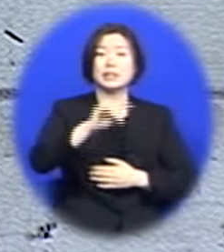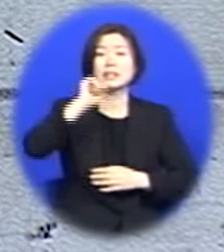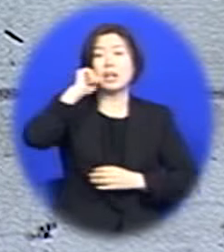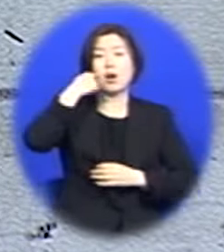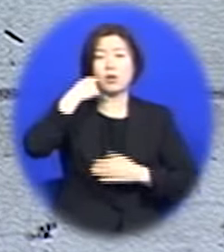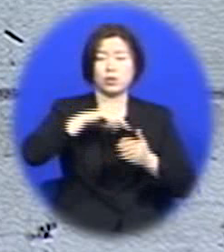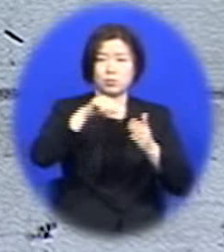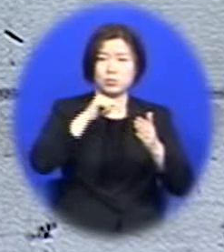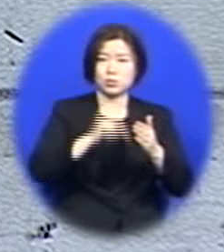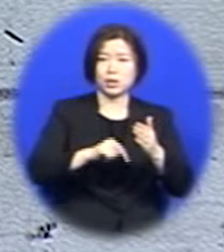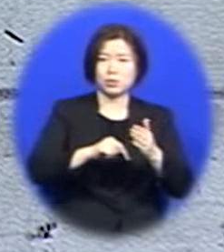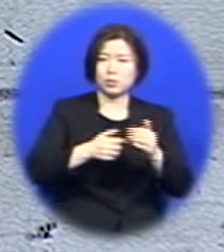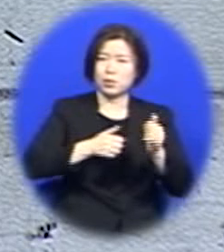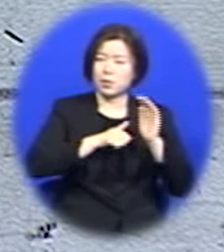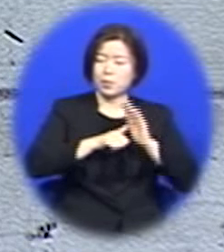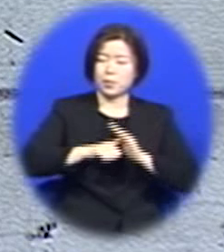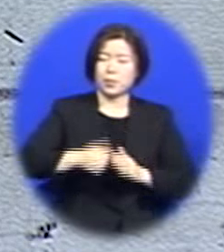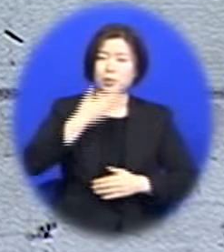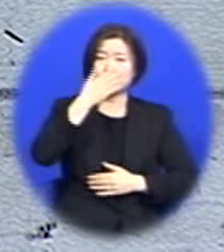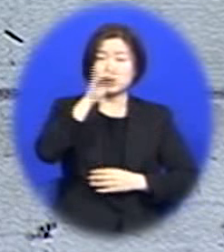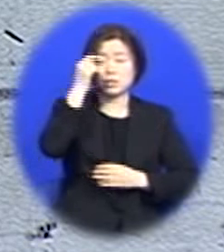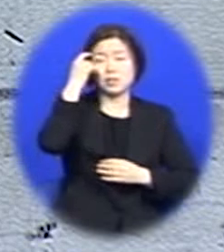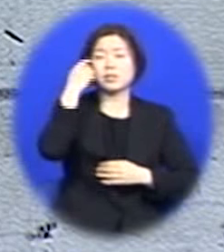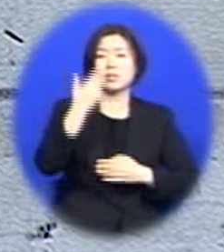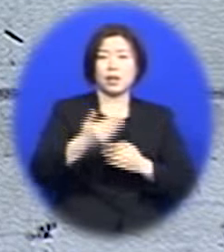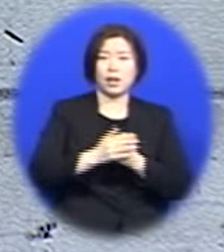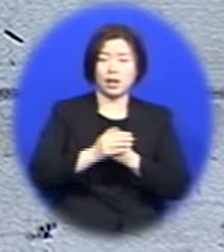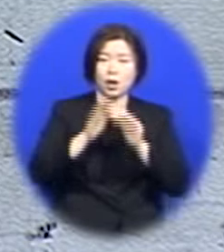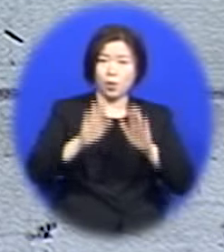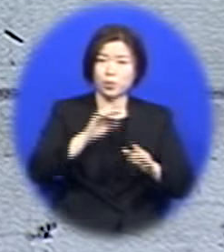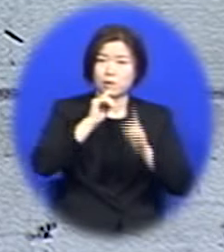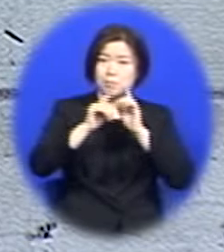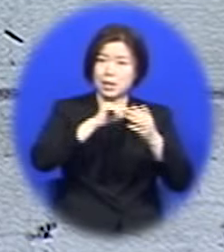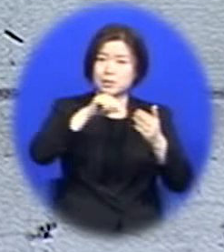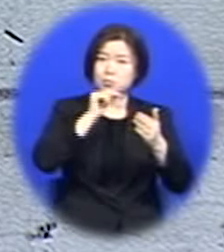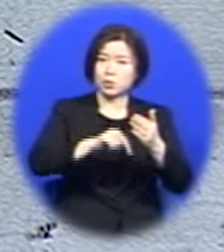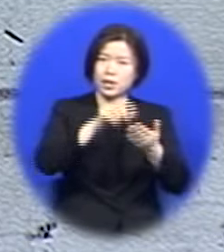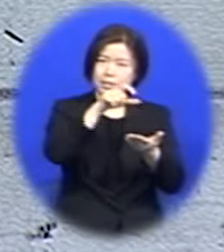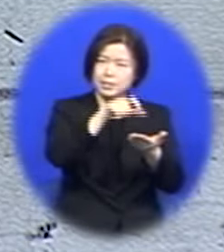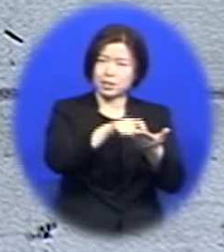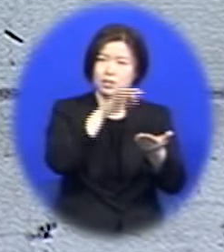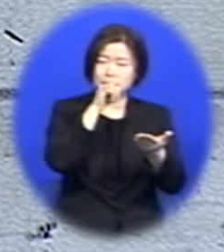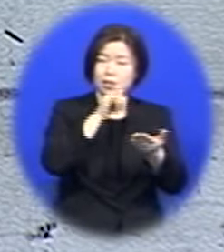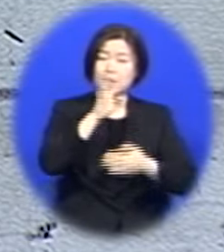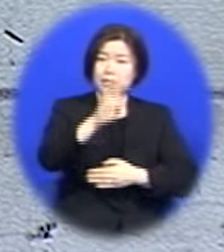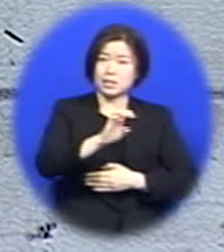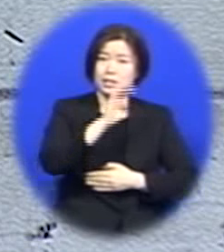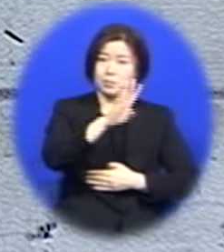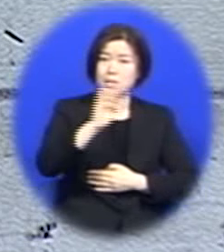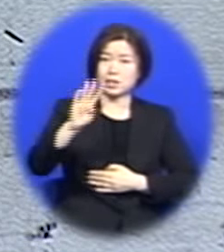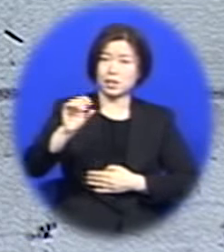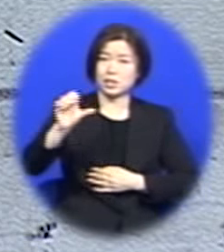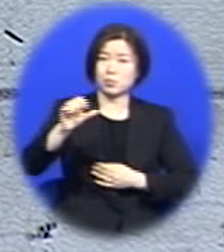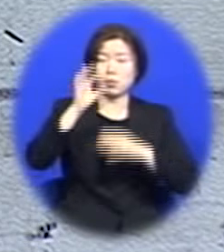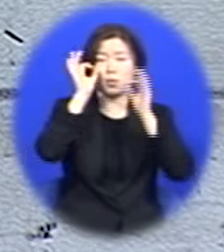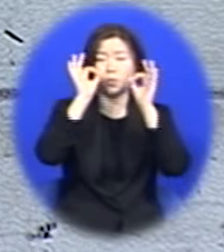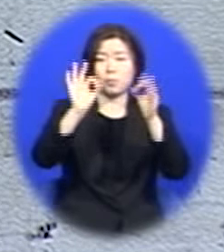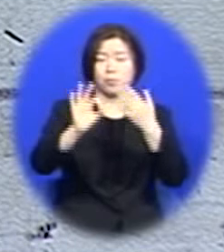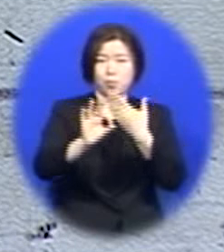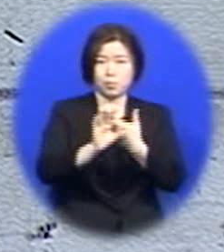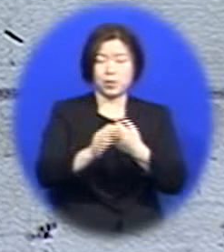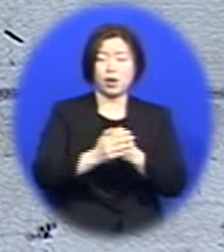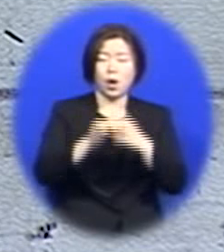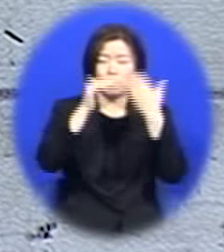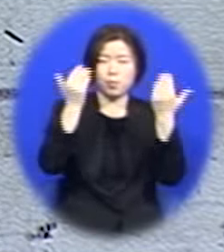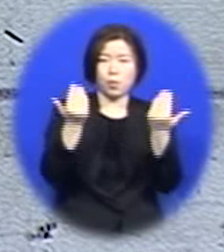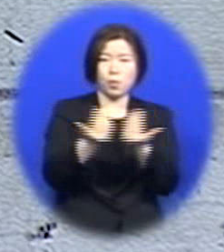그들은 그렇게 견뎌낼 수 있었을까? 오늘 말씀 속에 그대로 나옵니다. 44절, 45절에 보면